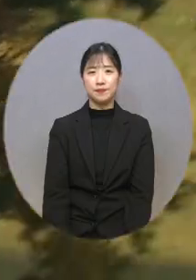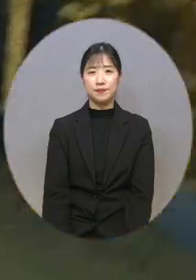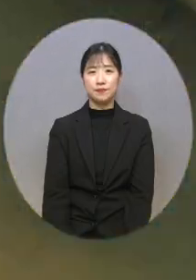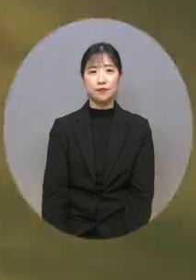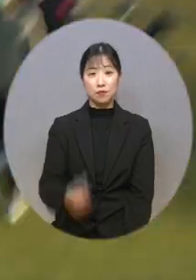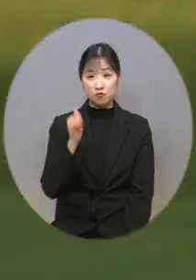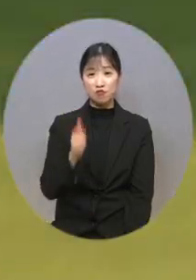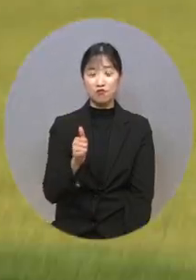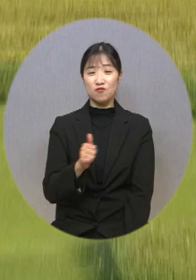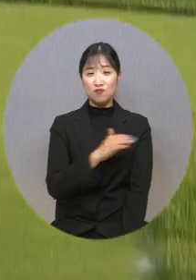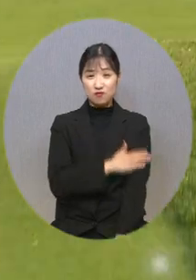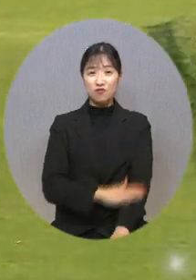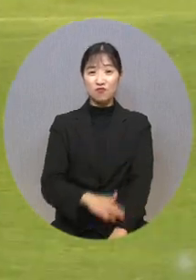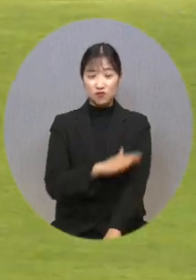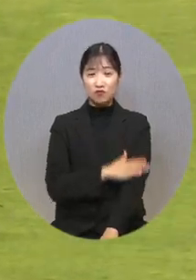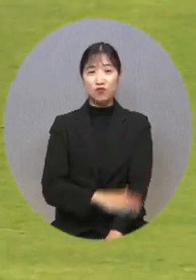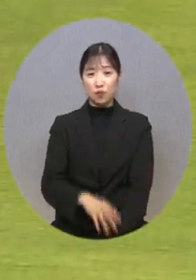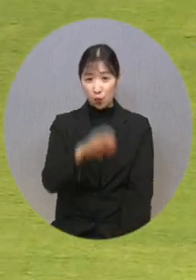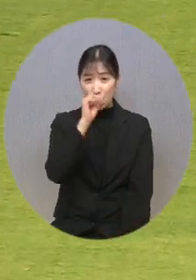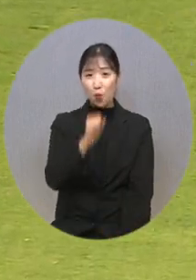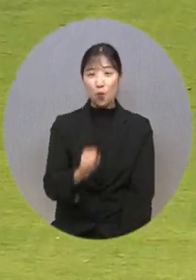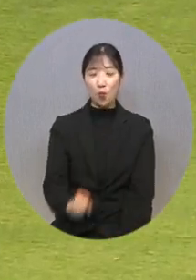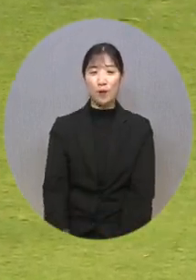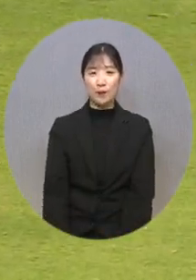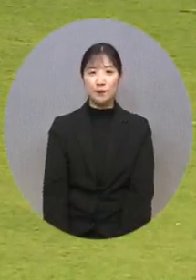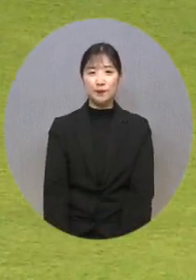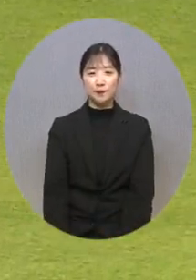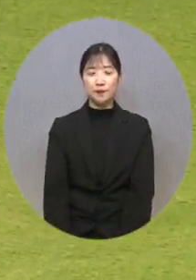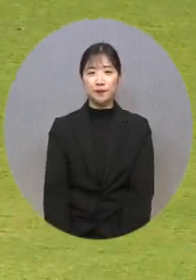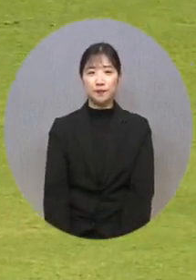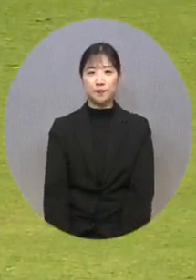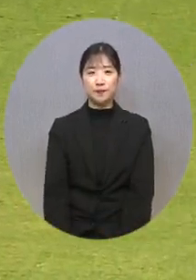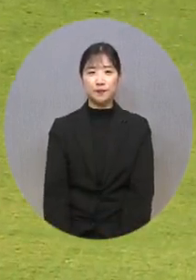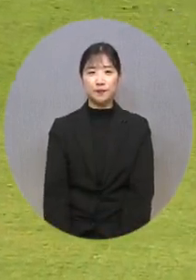샷! 샷! 아, 좋아요. 올라간다.